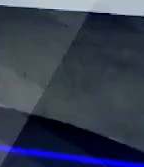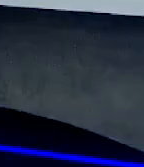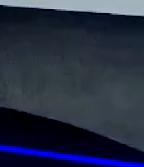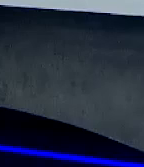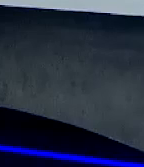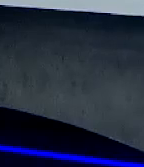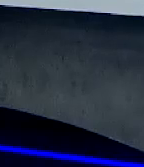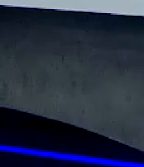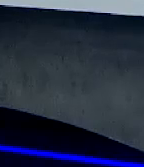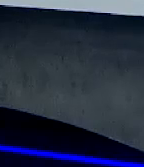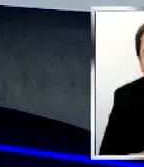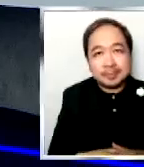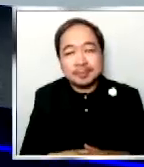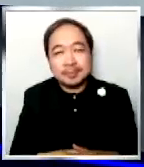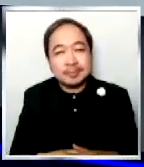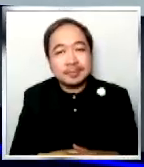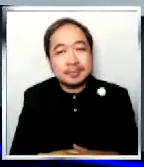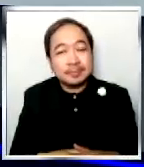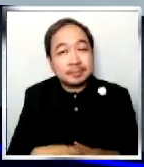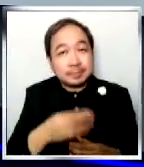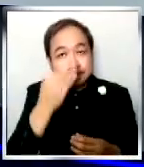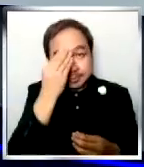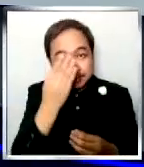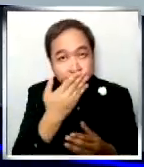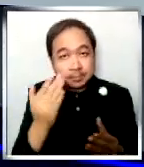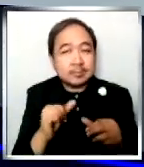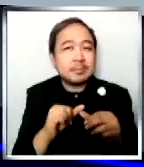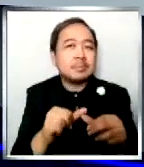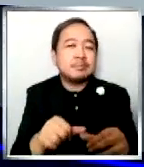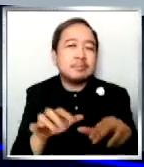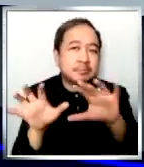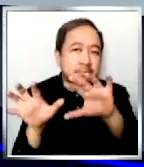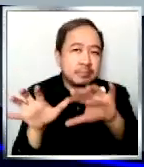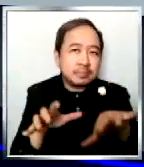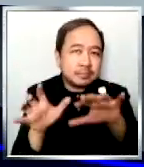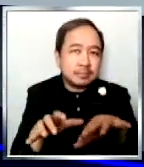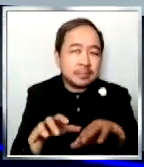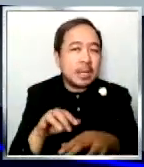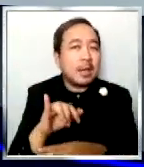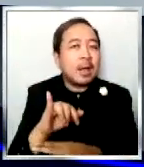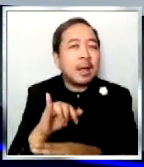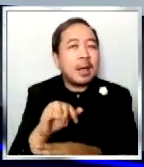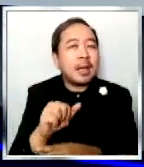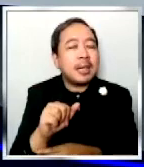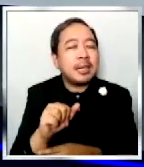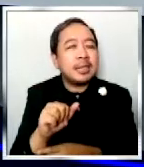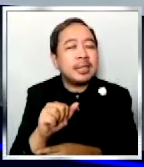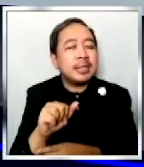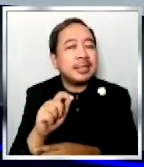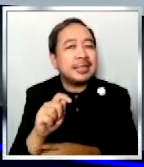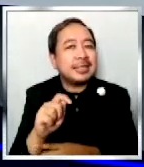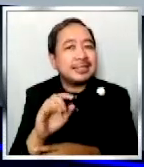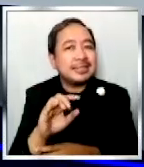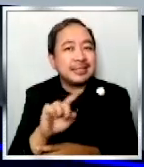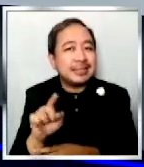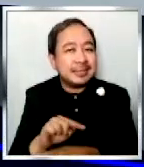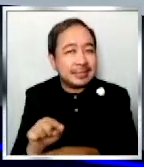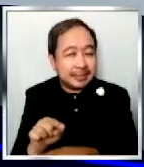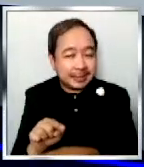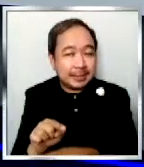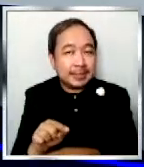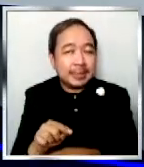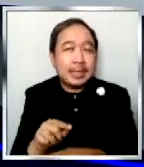News. Mga kapuso, patuloy na magpapaulan ang Intertropical Convergence Zone o ITCZ